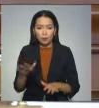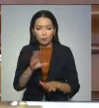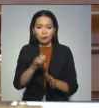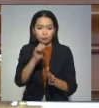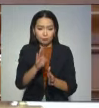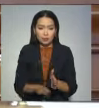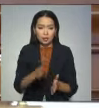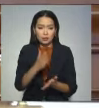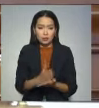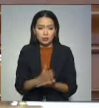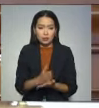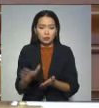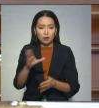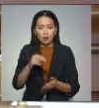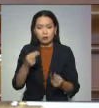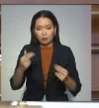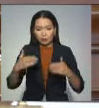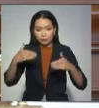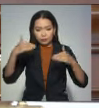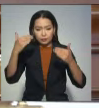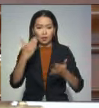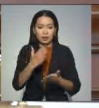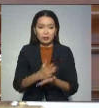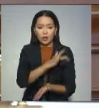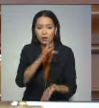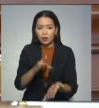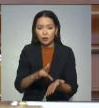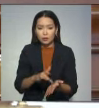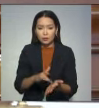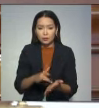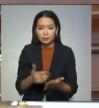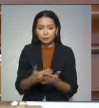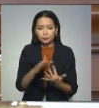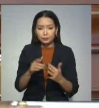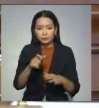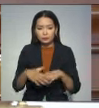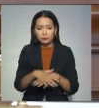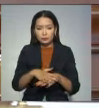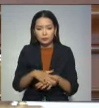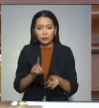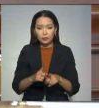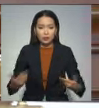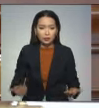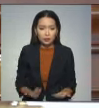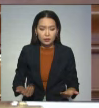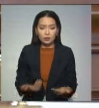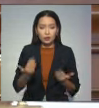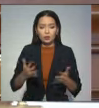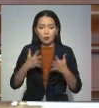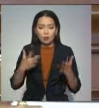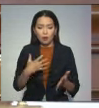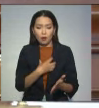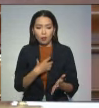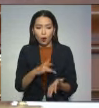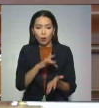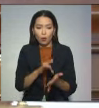барады. Баға шарықтап өсуде. Қаладағы және ауылдағы тұрғындардың өмірі үшін аса маңызды